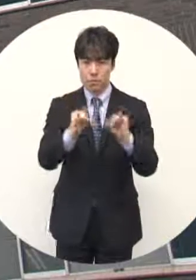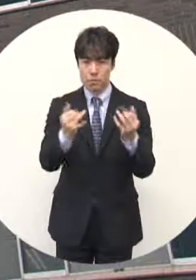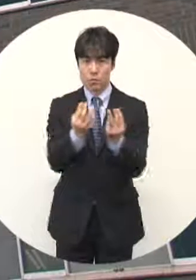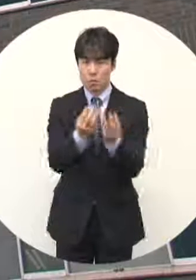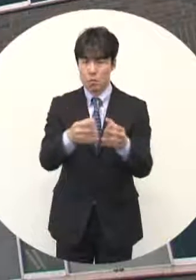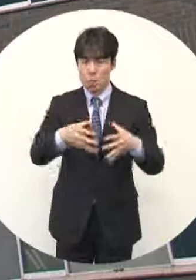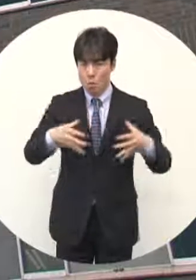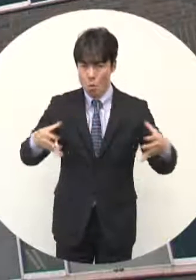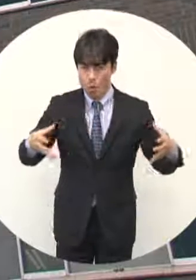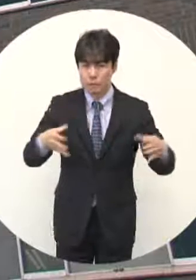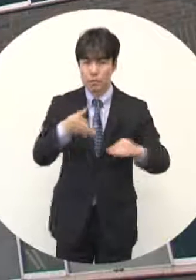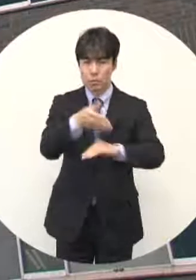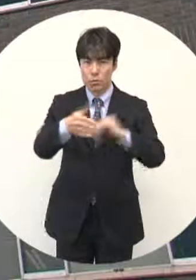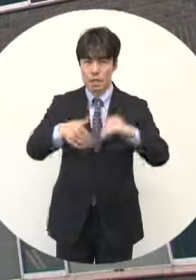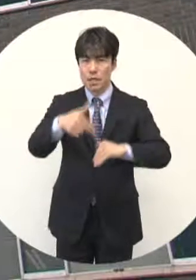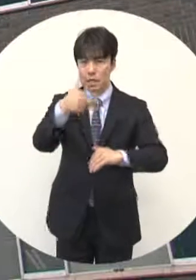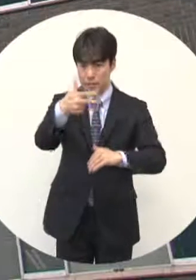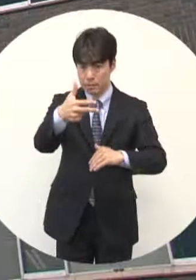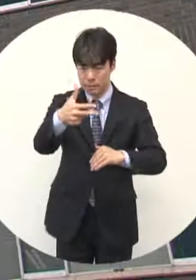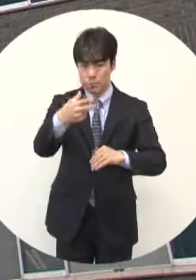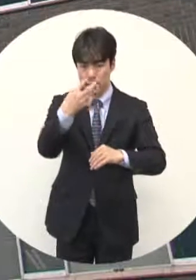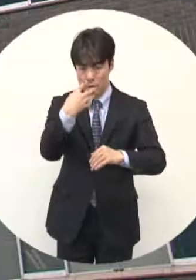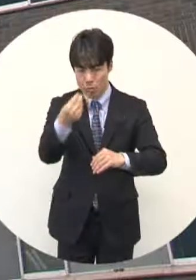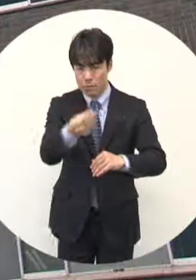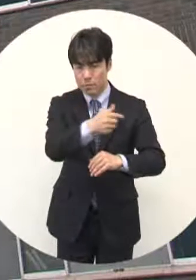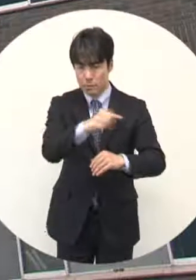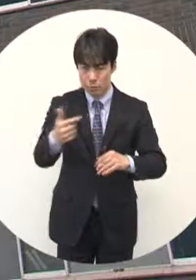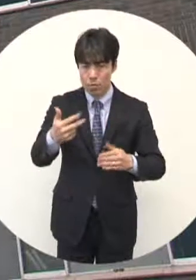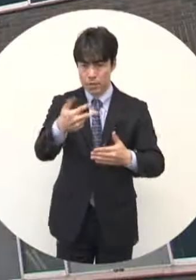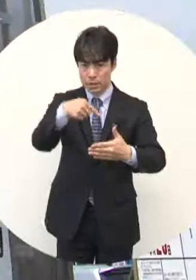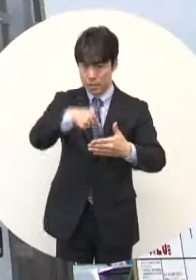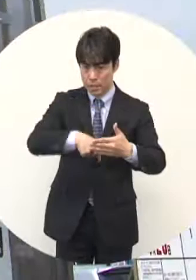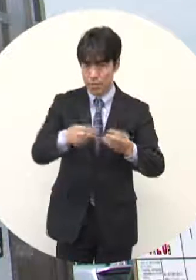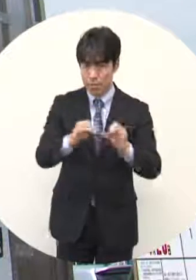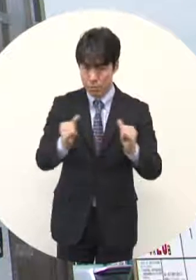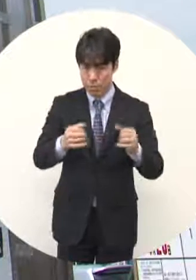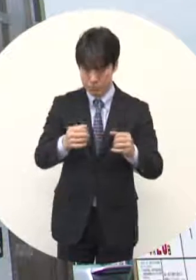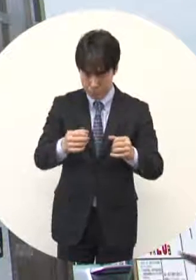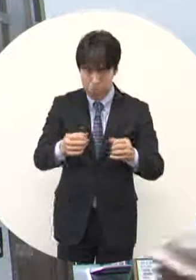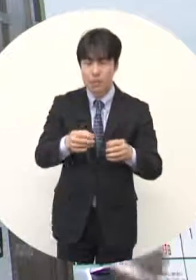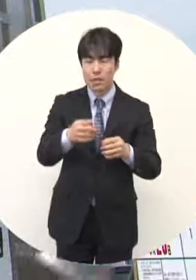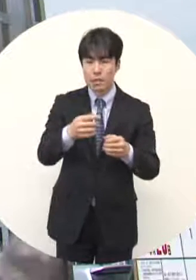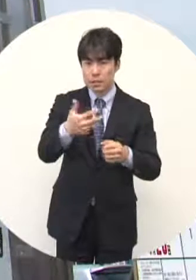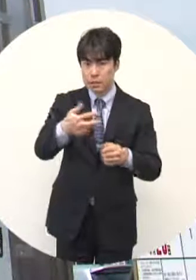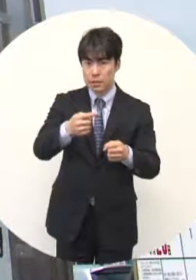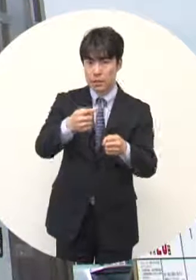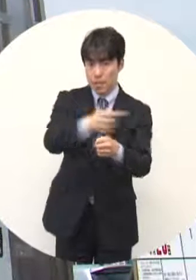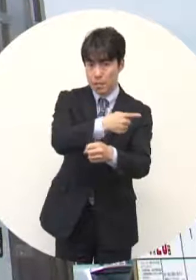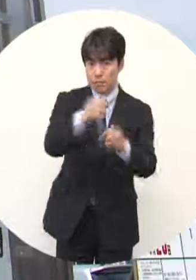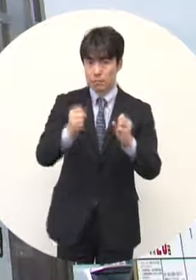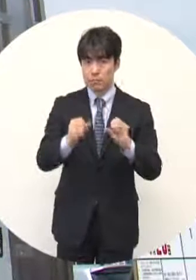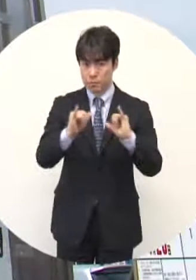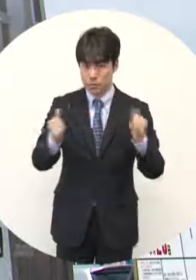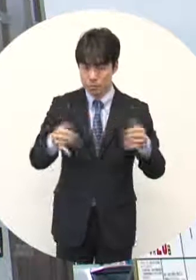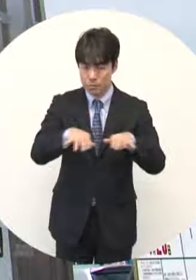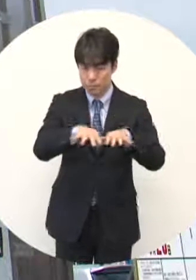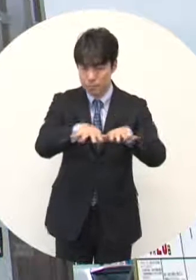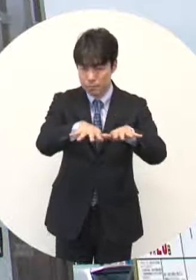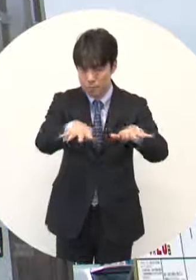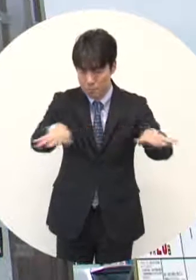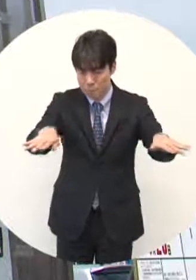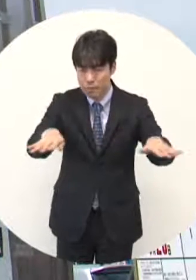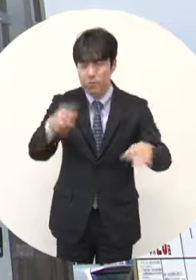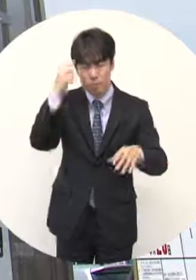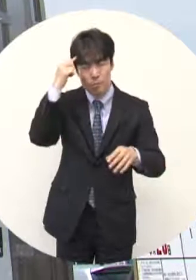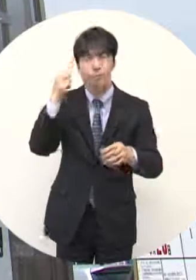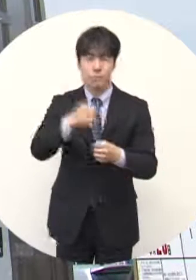中核市越谷の魅力を、市内在住の方にはもちろん、市外在住の方にも知っていただこうと制作を